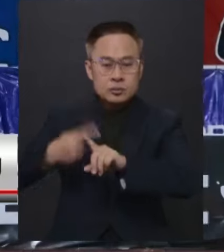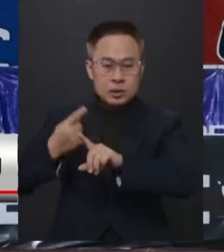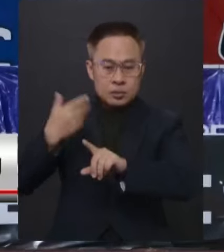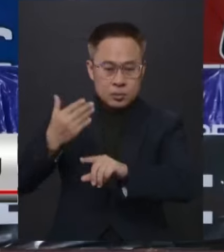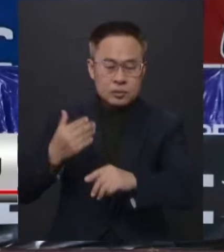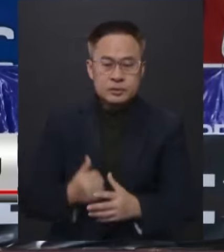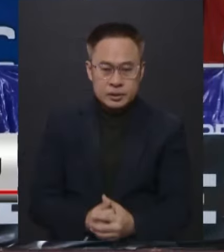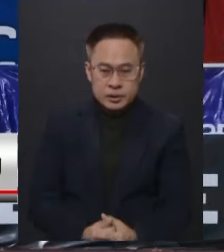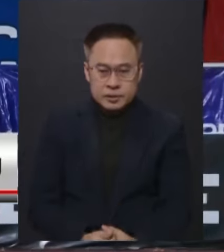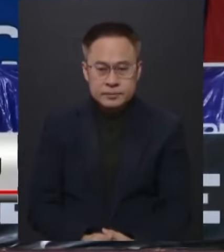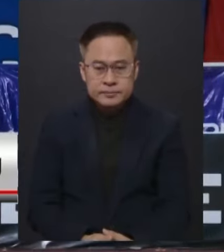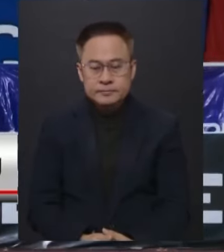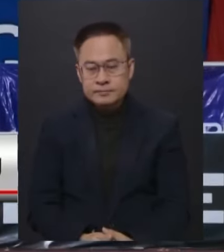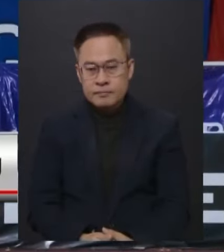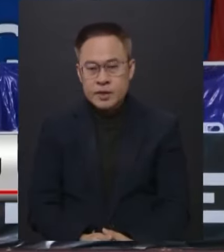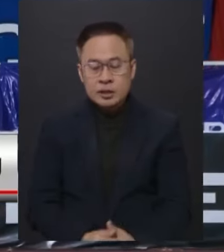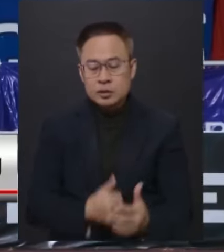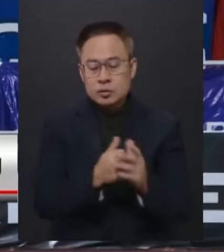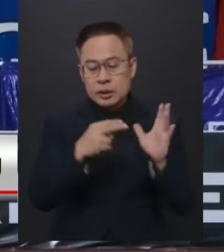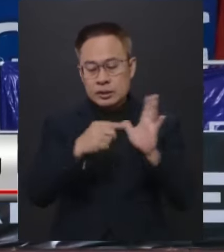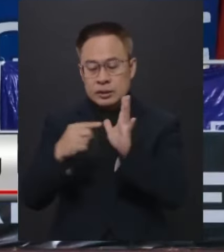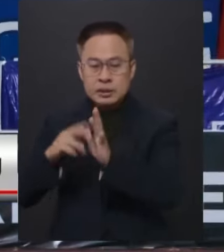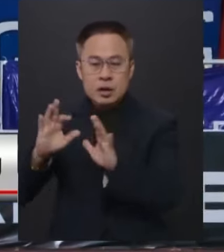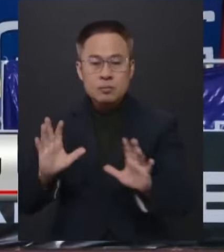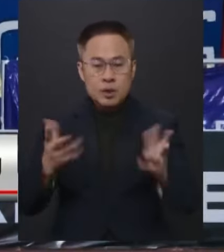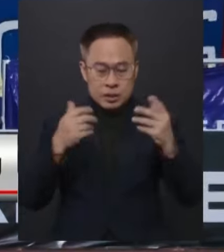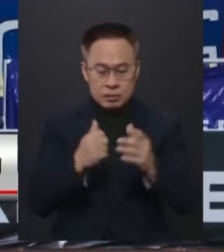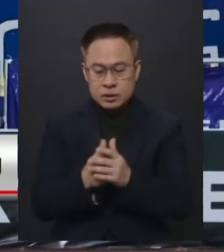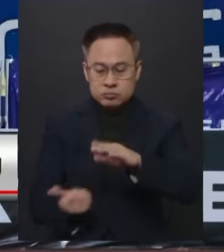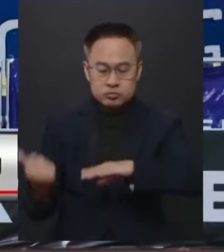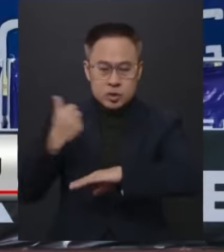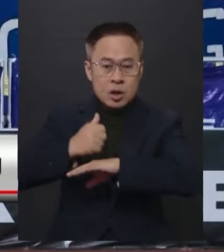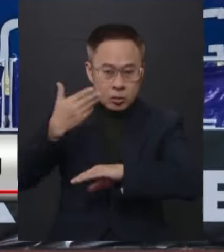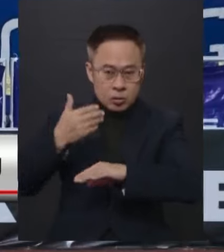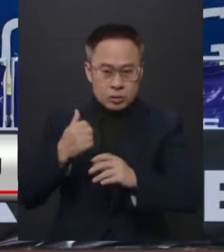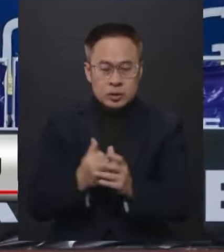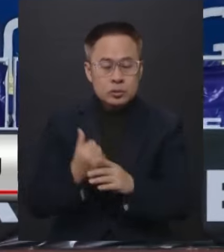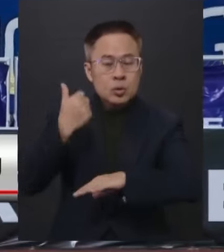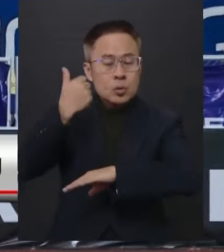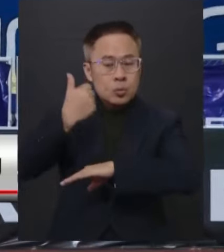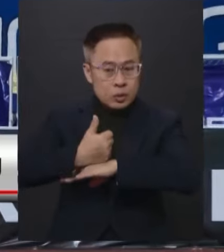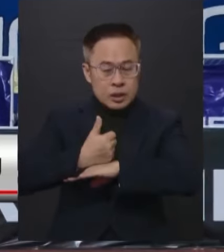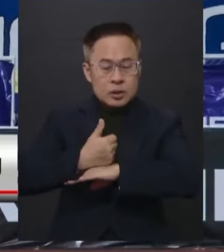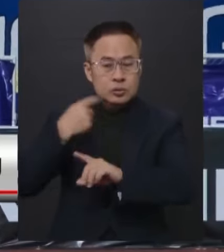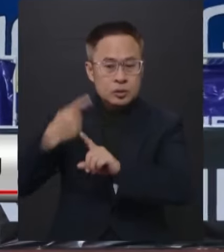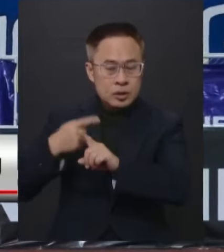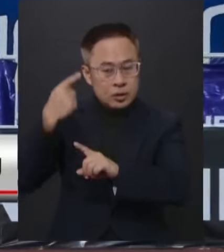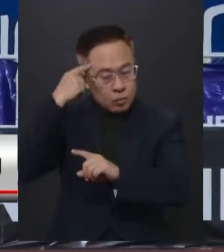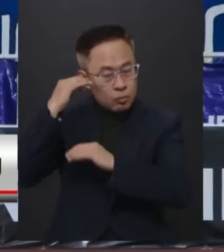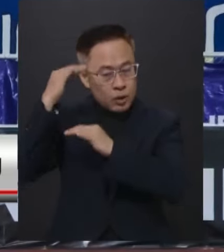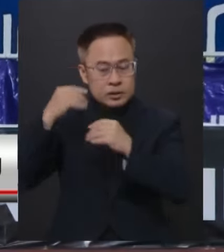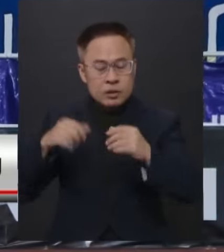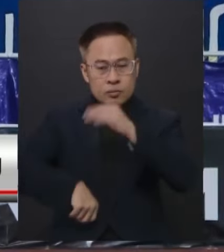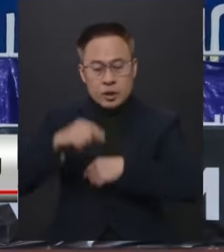าการหัวหน้าผู้ฝึกสอนในช่วง9นัดสุดท้ายไม่รวมเพลย์ออฟนะคะโดยยังคงตั้งเป้าหมายที่การเลื่อนชั้นสู่ลีกสู